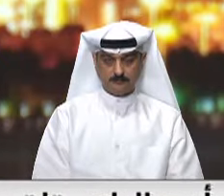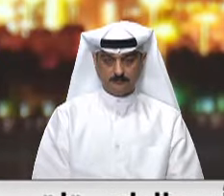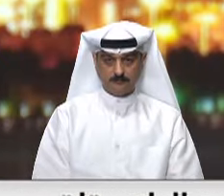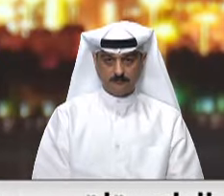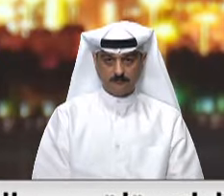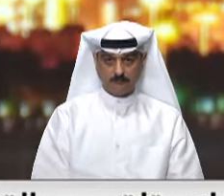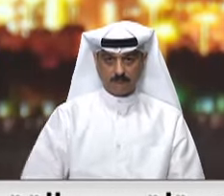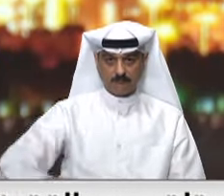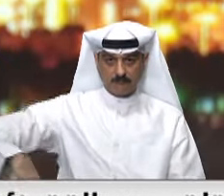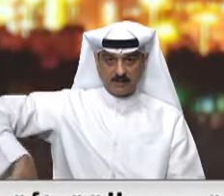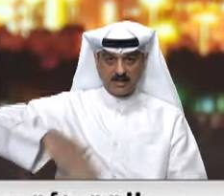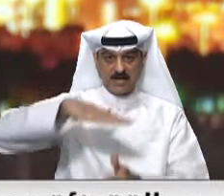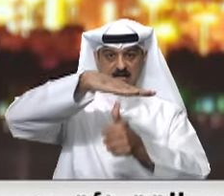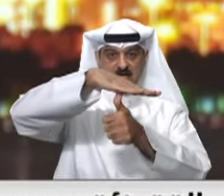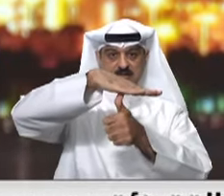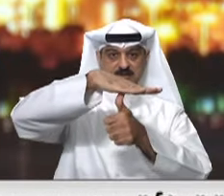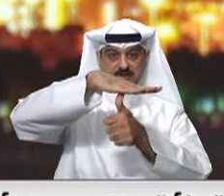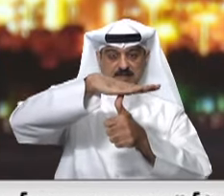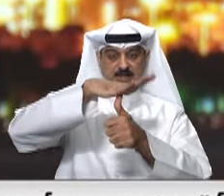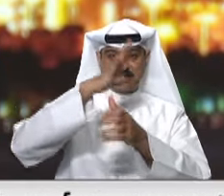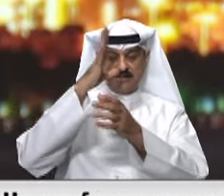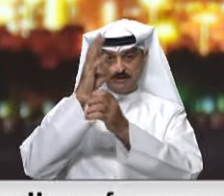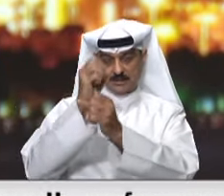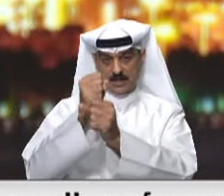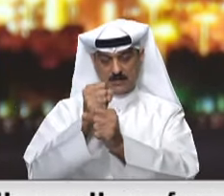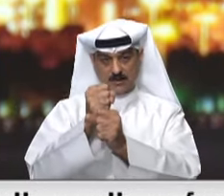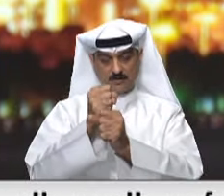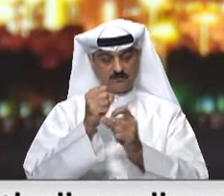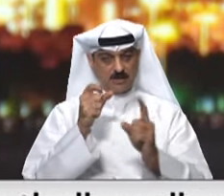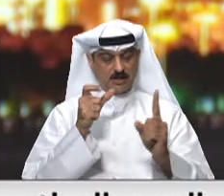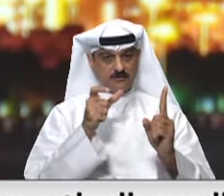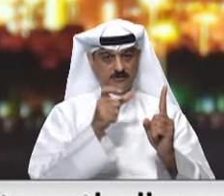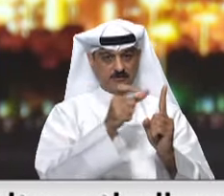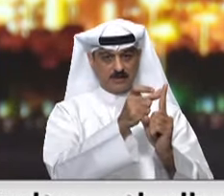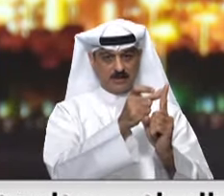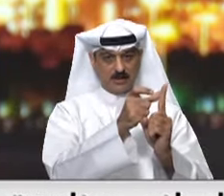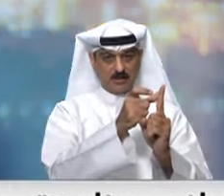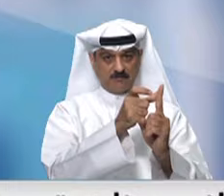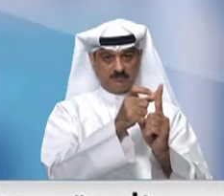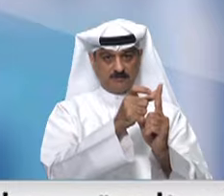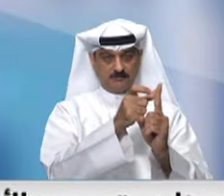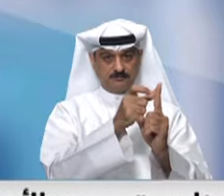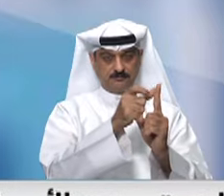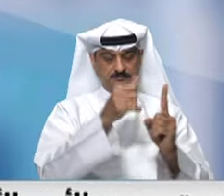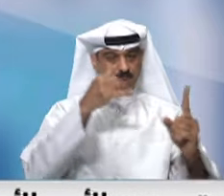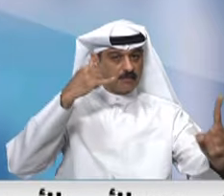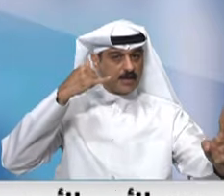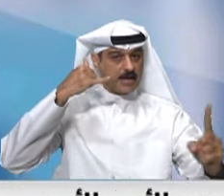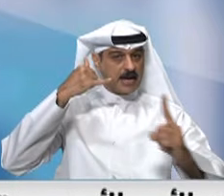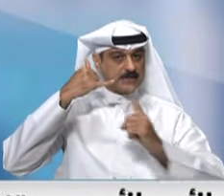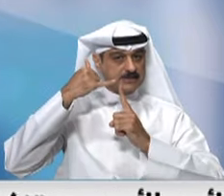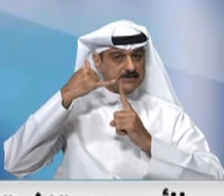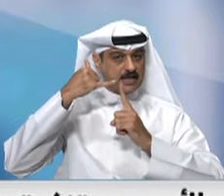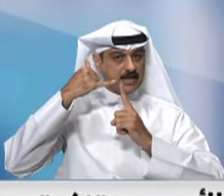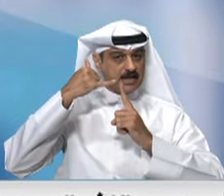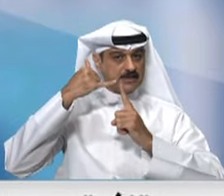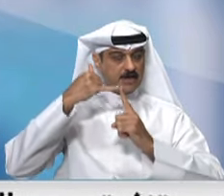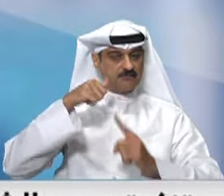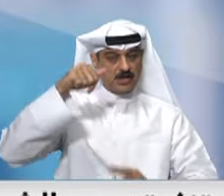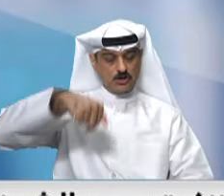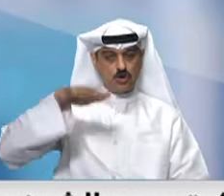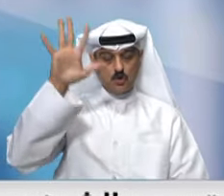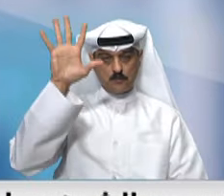تلقى حضره صاحب السمو امير البلاد الشيخ مشعل الاحمد الجابر الصباح حفظه الله ورعاه اتصالا هاتفيا مساء